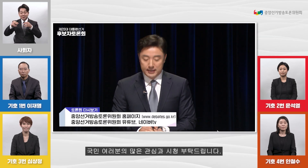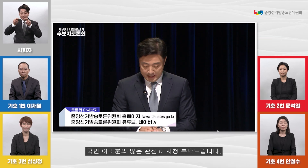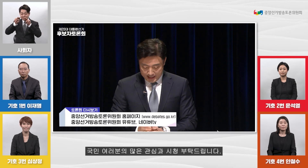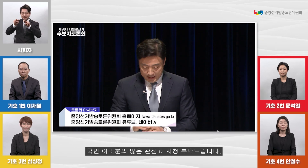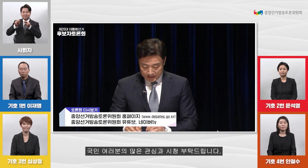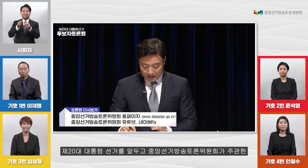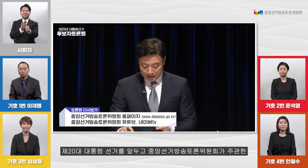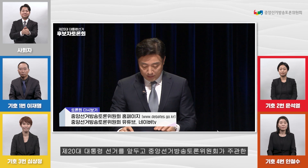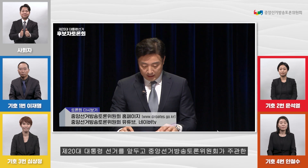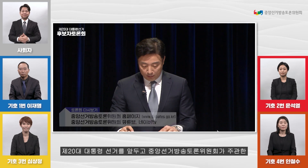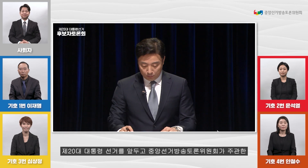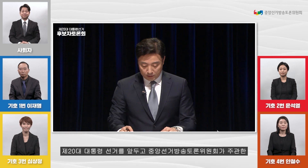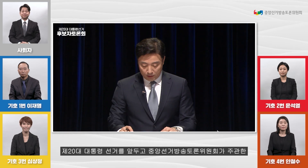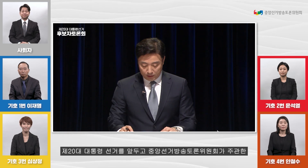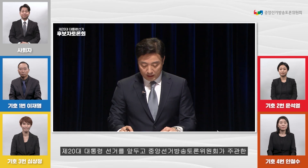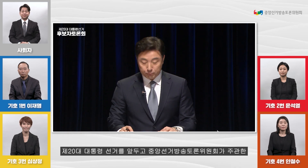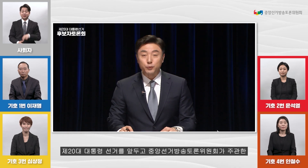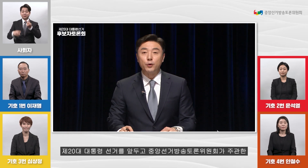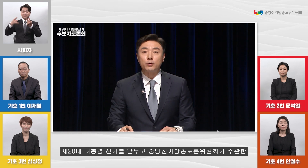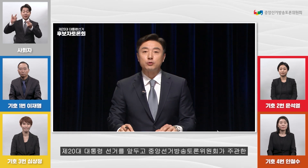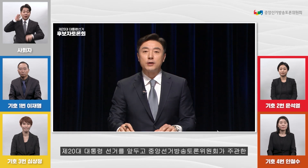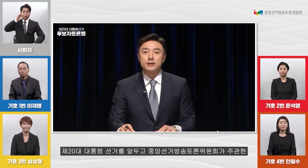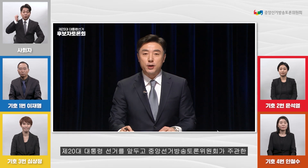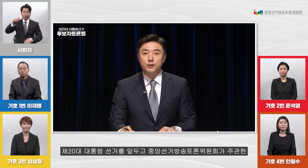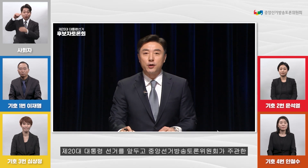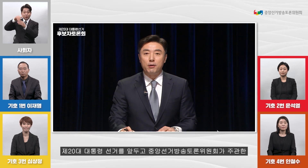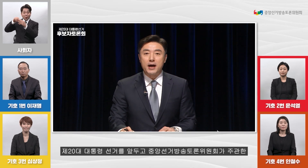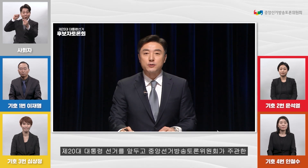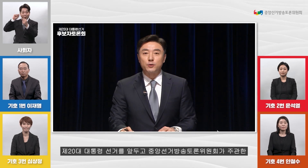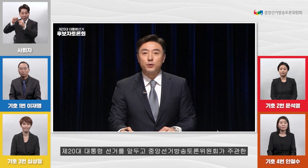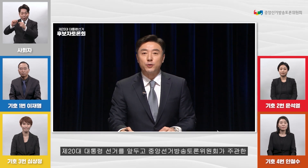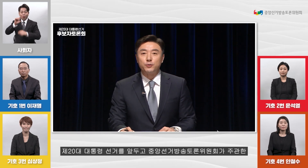부탁드립니다. 제20대 대통령 선거를 앞두고